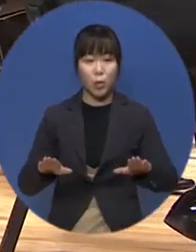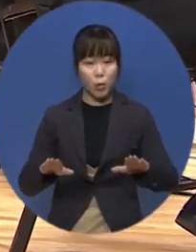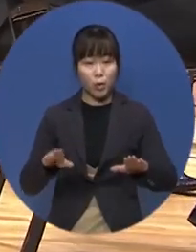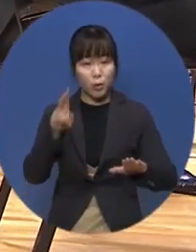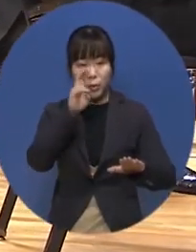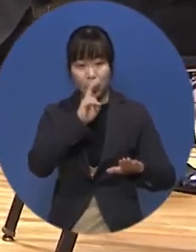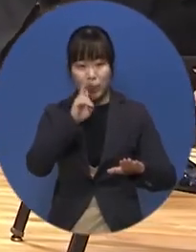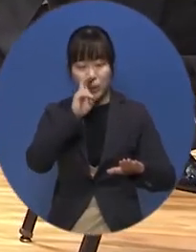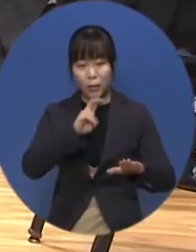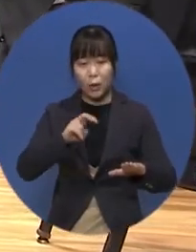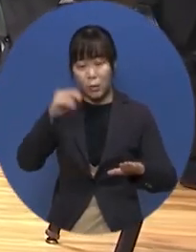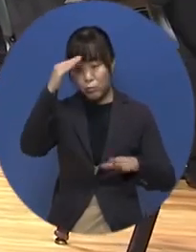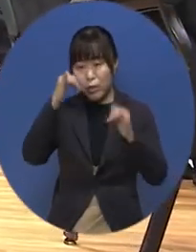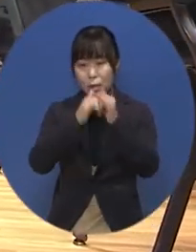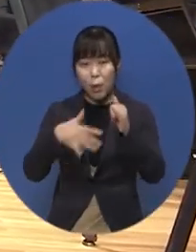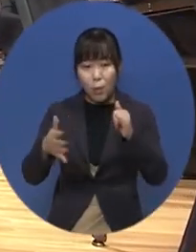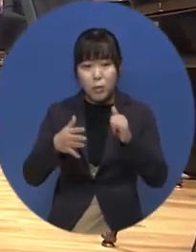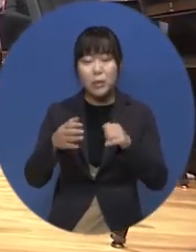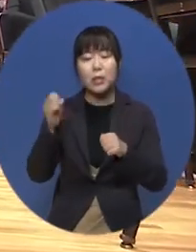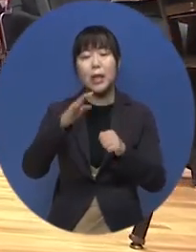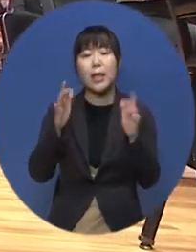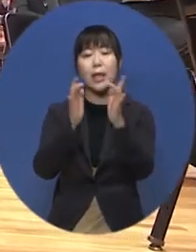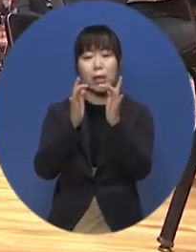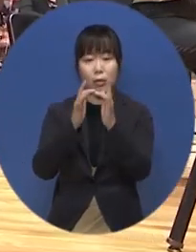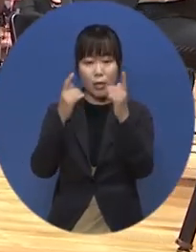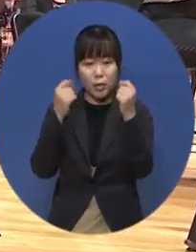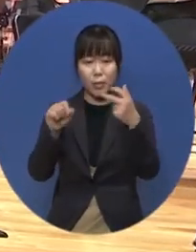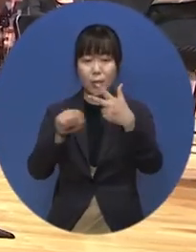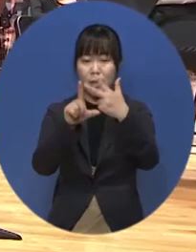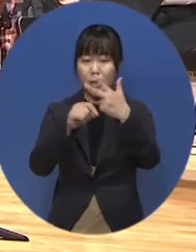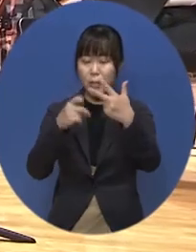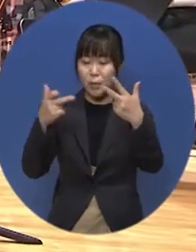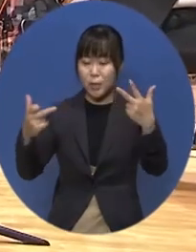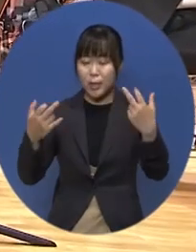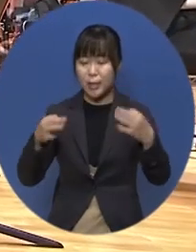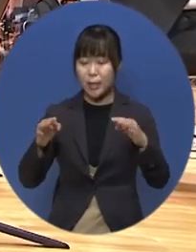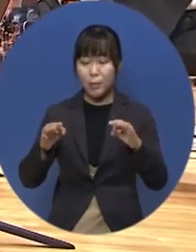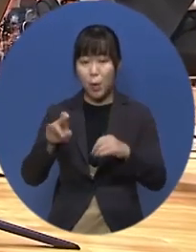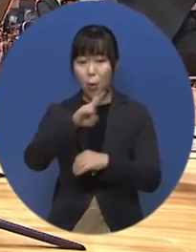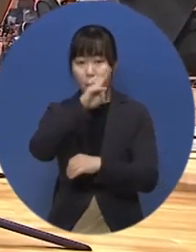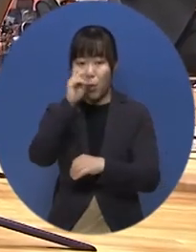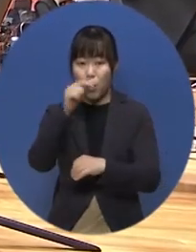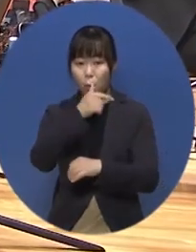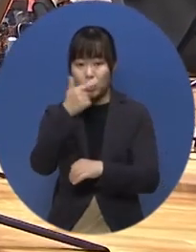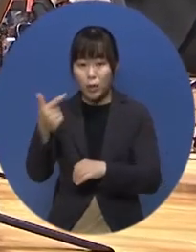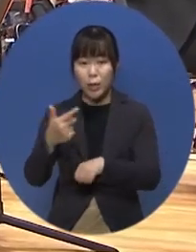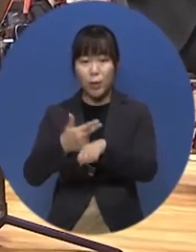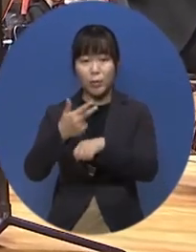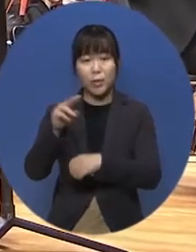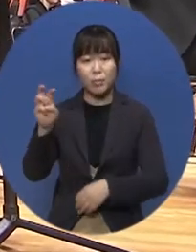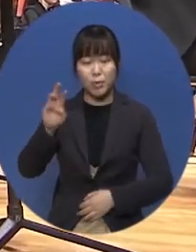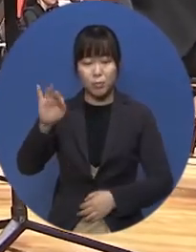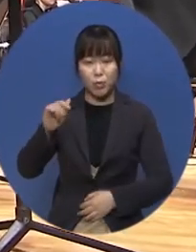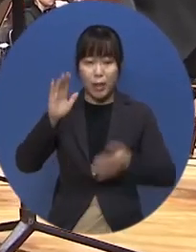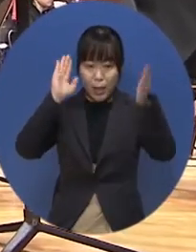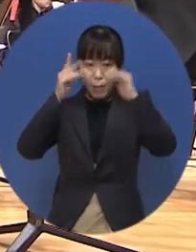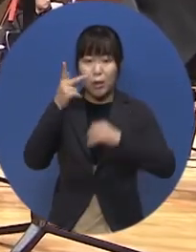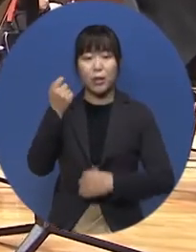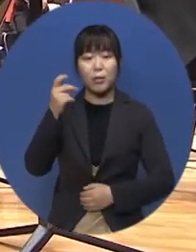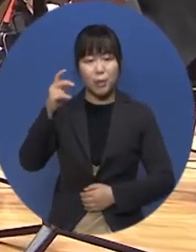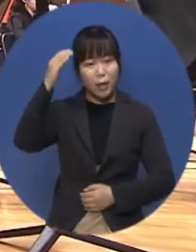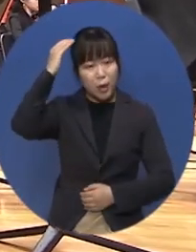무관 중 온라인 공연에도 쓸어 17일 금요일 5 입지 30분 네이버 티비